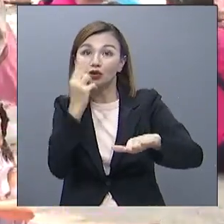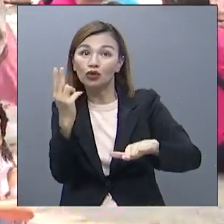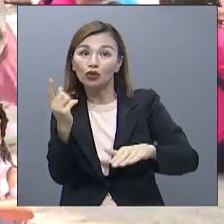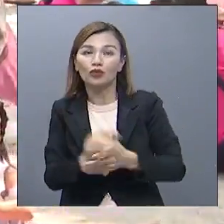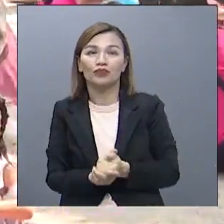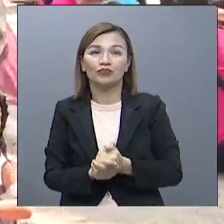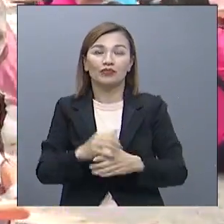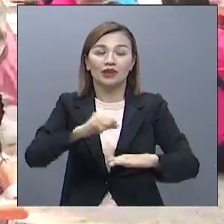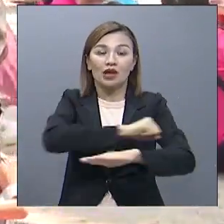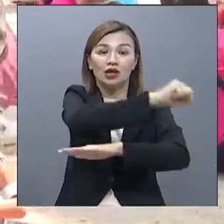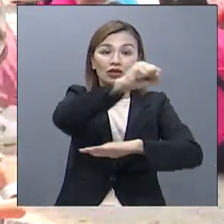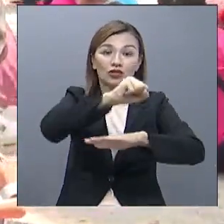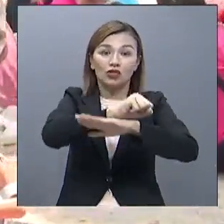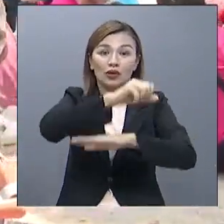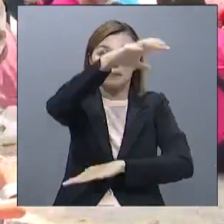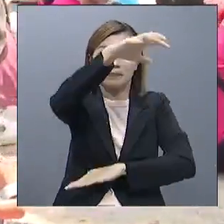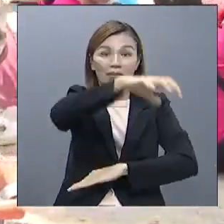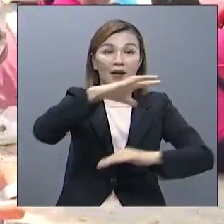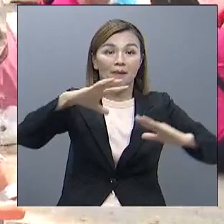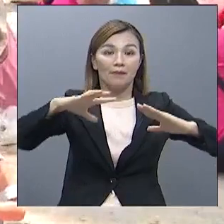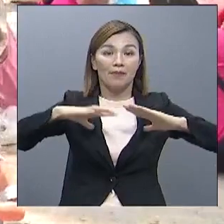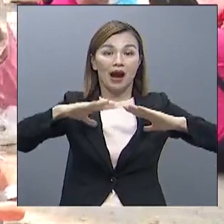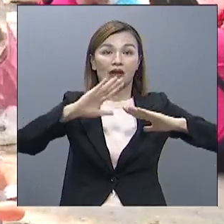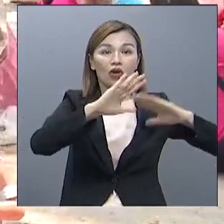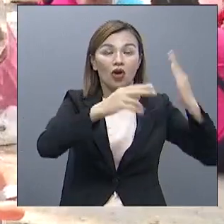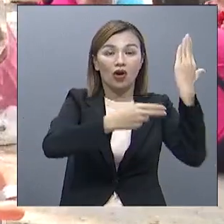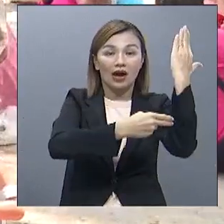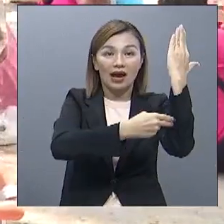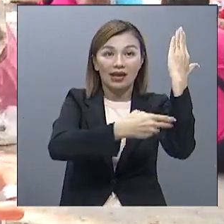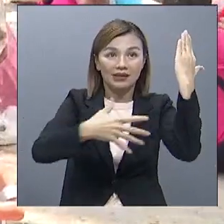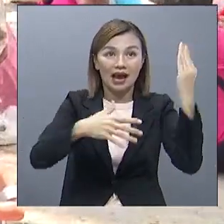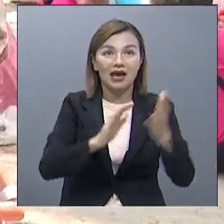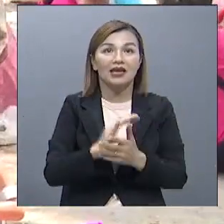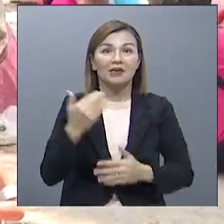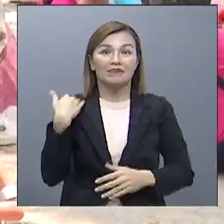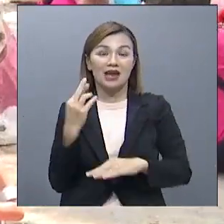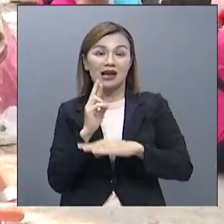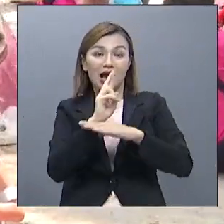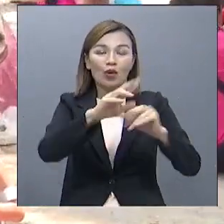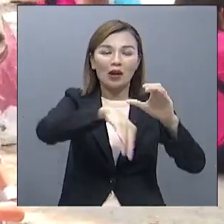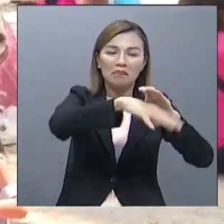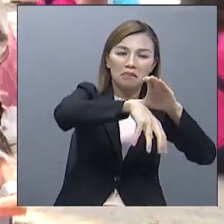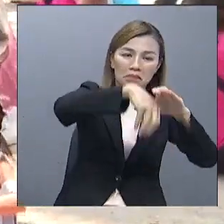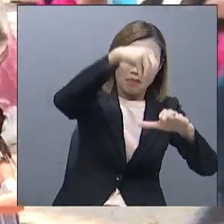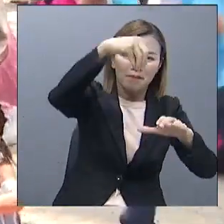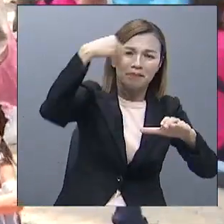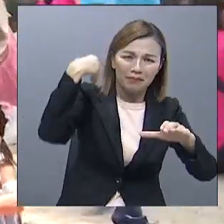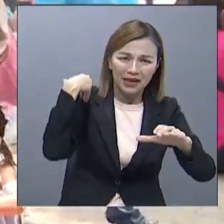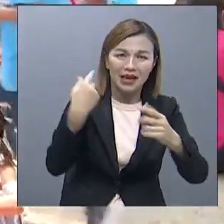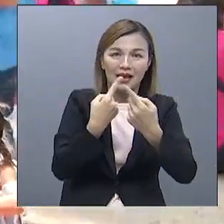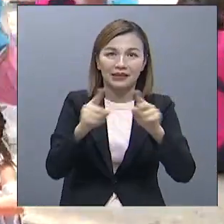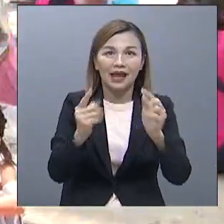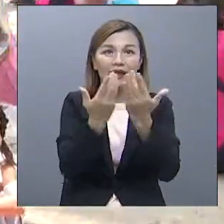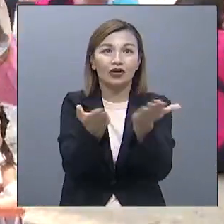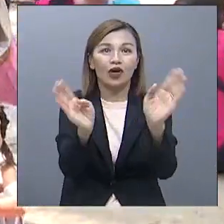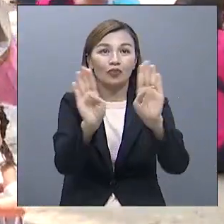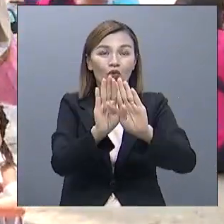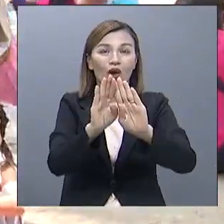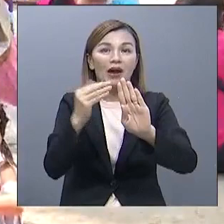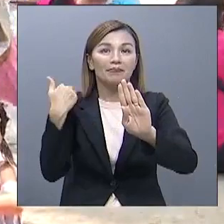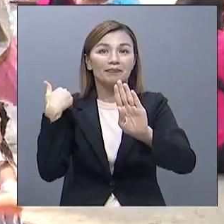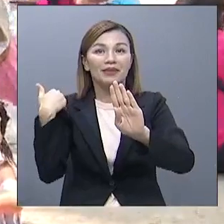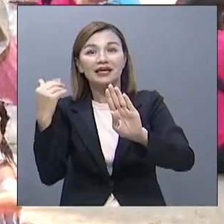นสาธารณะเทศบาลนครหาดใหญ่ค่ะหลายคนได้รับรางวัลใหญ่กลับบ้านกันไปแล้วค่ะแต่ว่าหลายครอบครัวก็เลือก